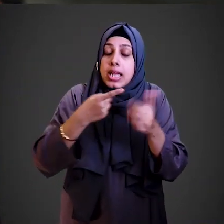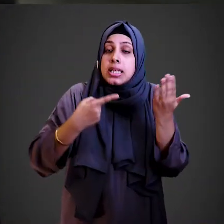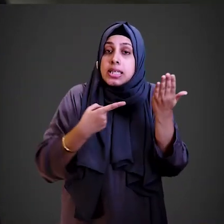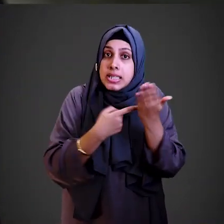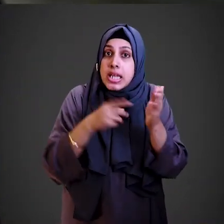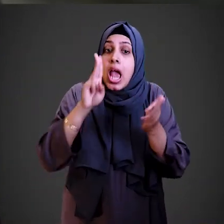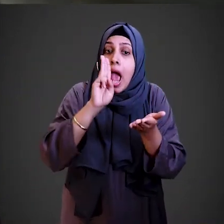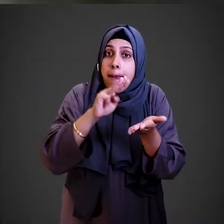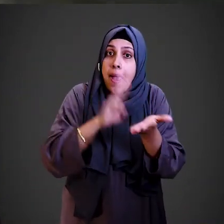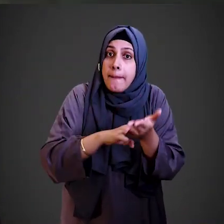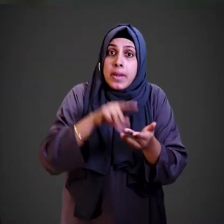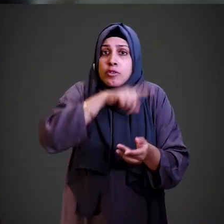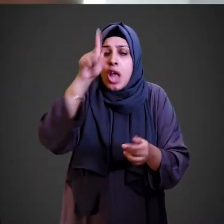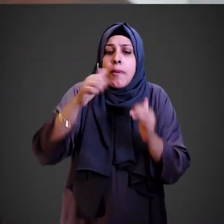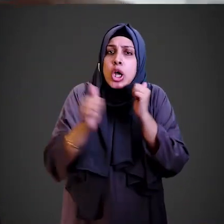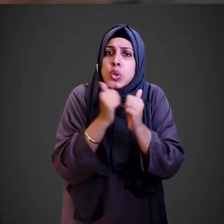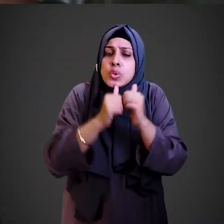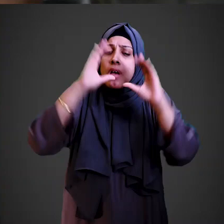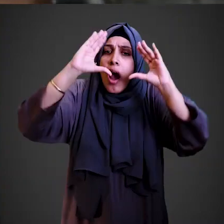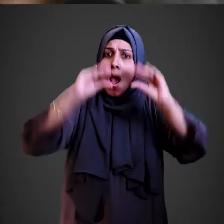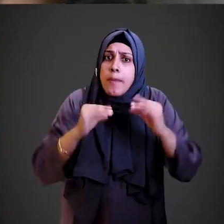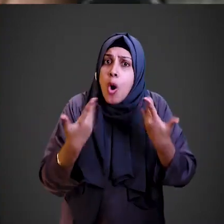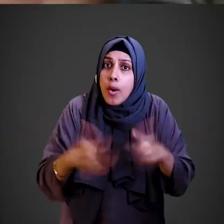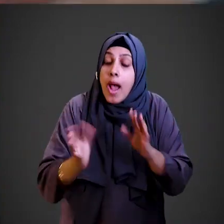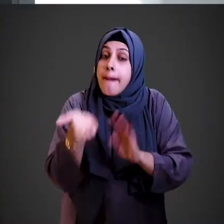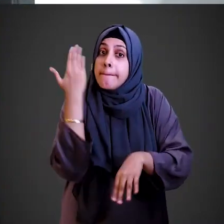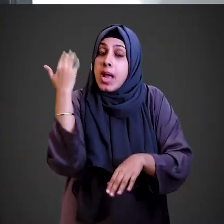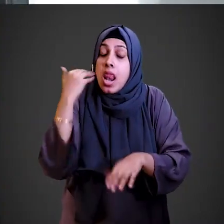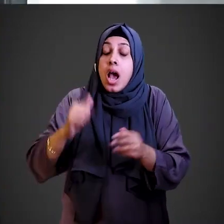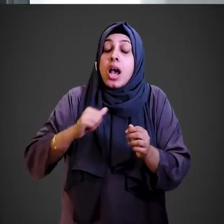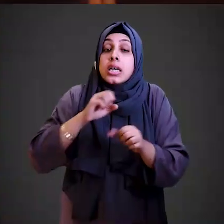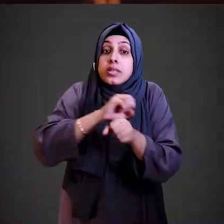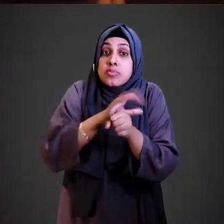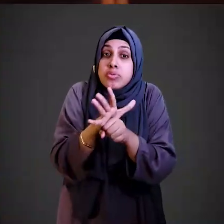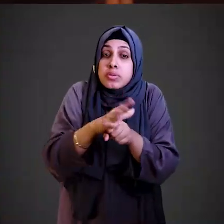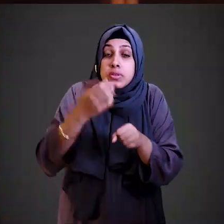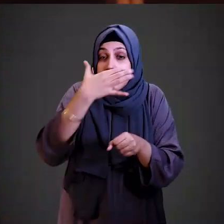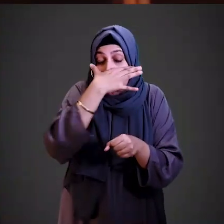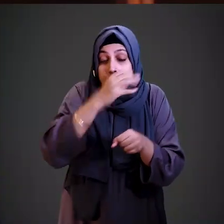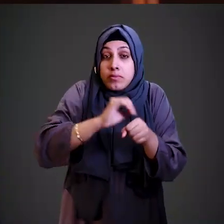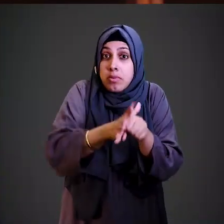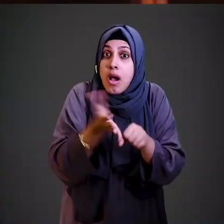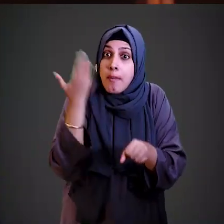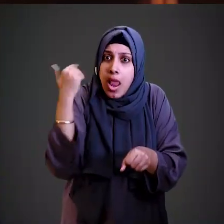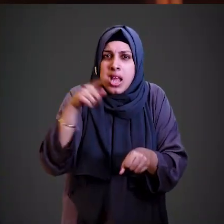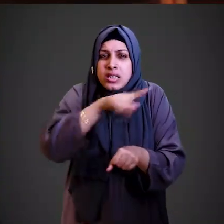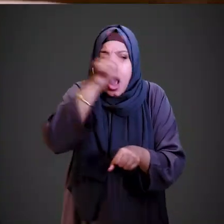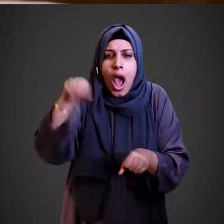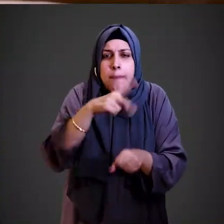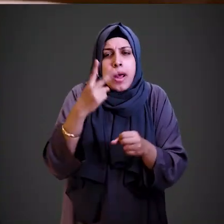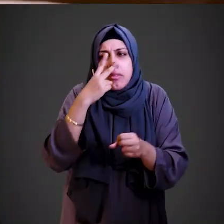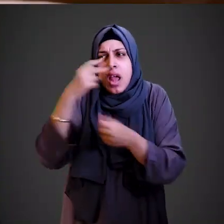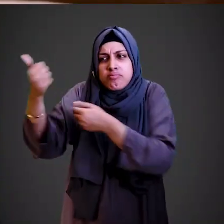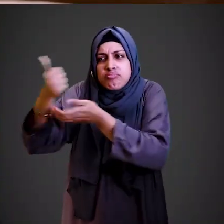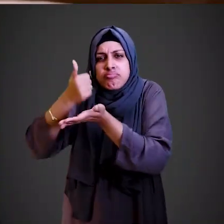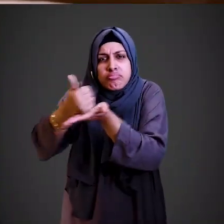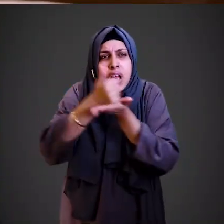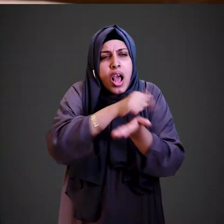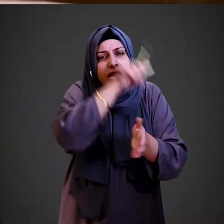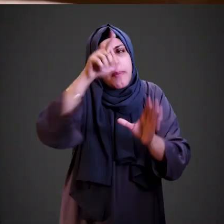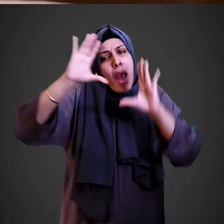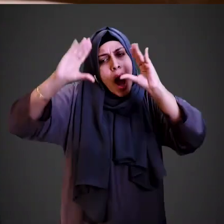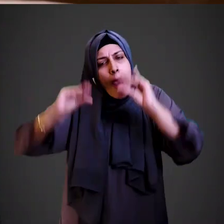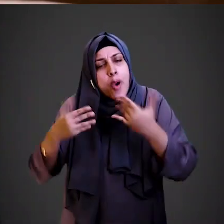स्पेशली कोरोना के मौजूदगी में उन्होंने सारे इस तरह की सहूलियात का इस्तेमाल करना बंद कर दिया है जहाँ